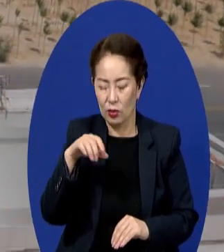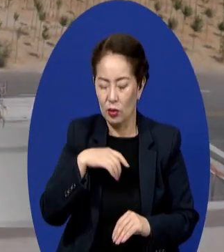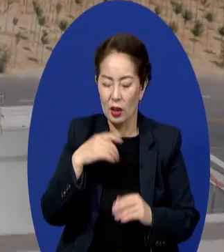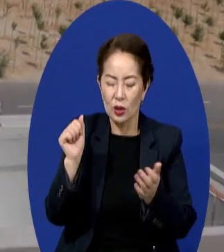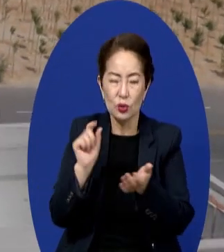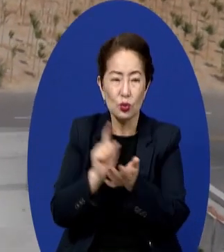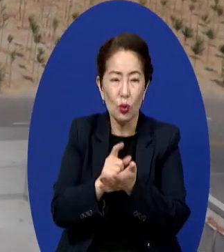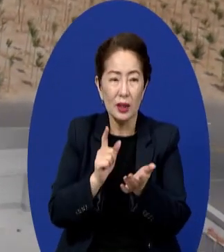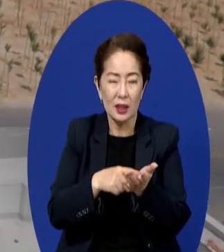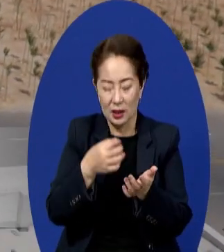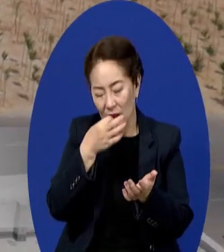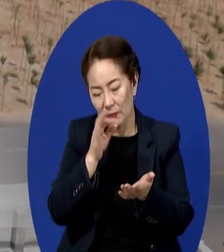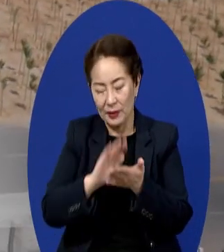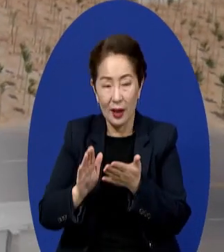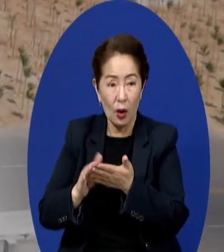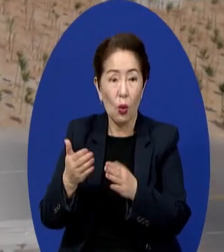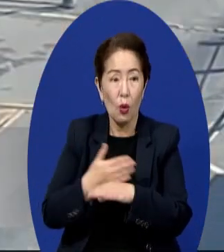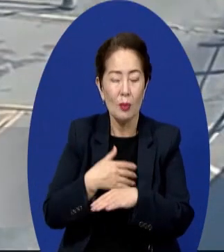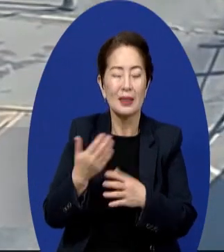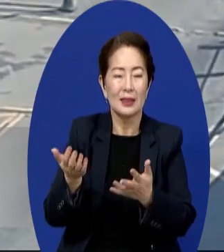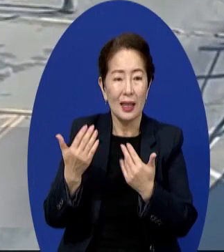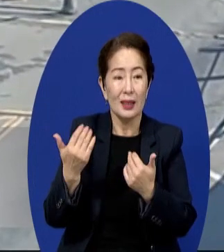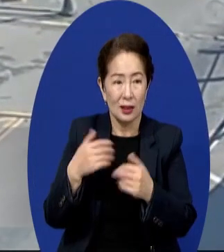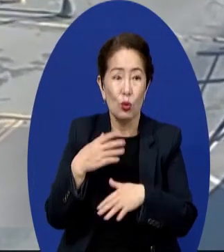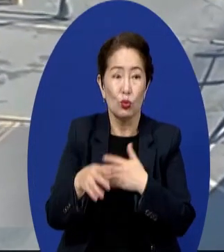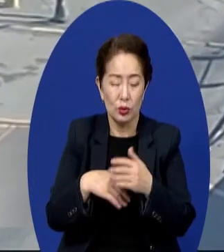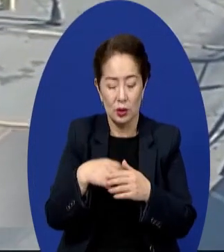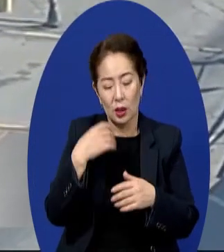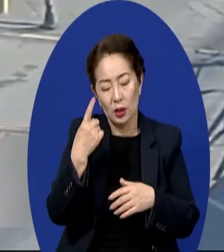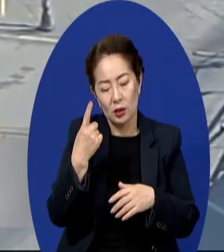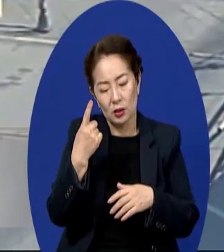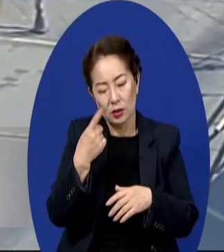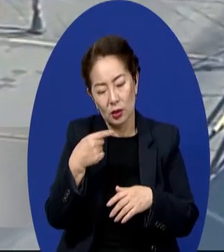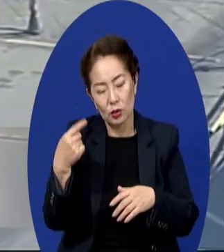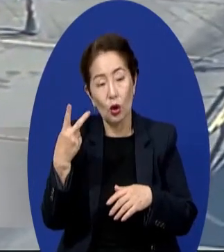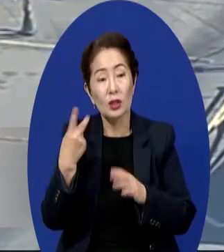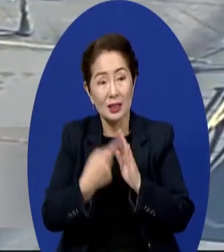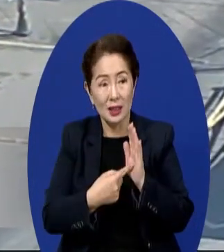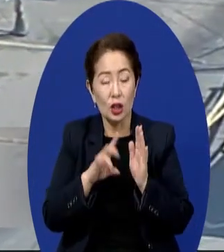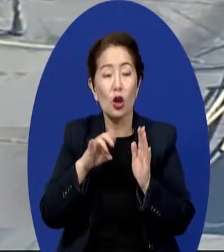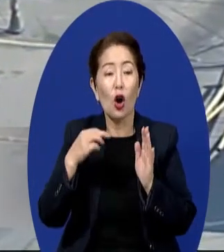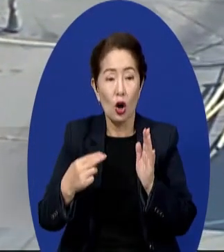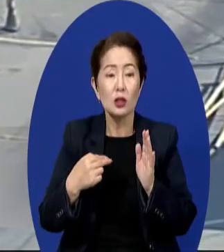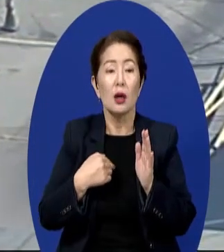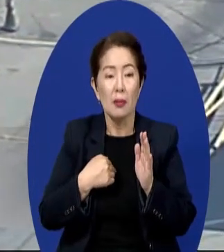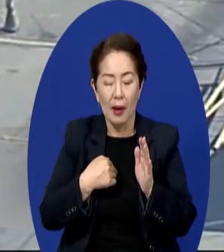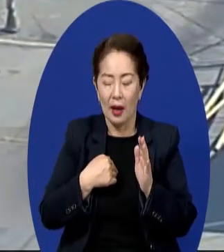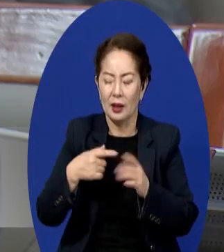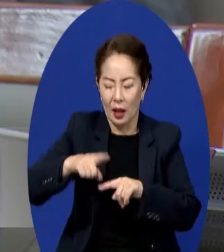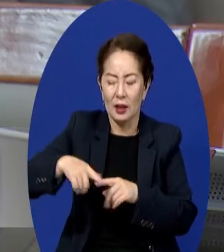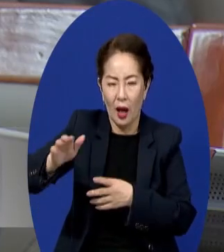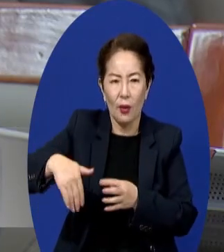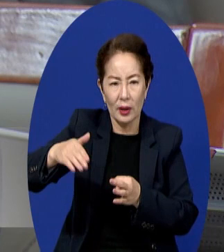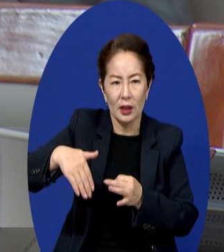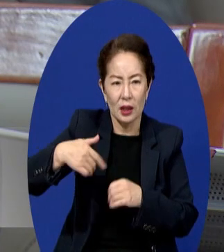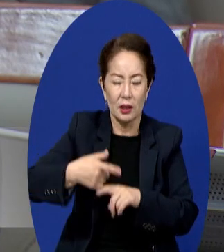татан авалтыг эрчимжүүлэхээр болсон. Эрүүл мэндийн байгууллагууд 1-2 сарын нөөцтэй байгаа. Татан авалтыг эрчимжүүлнэ гэдгийг онцоллоо. Эрүүл